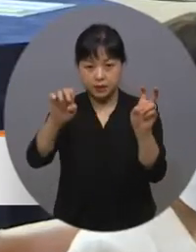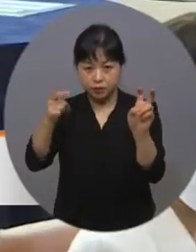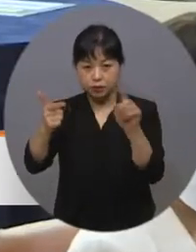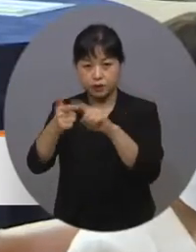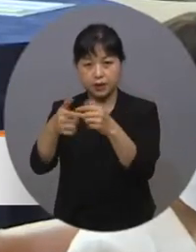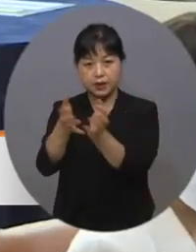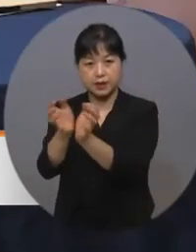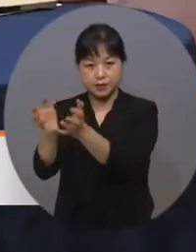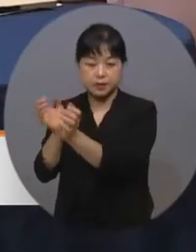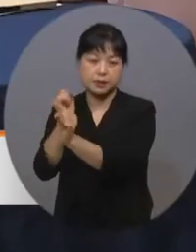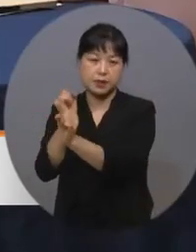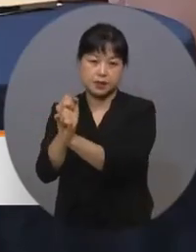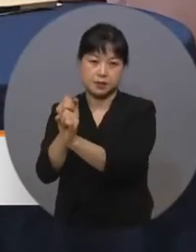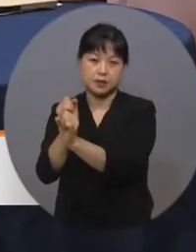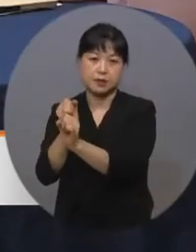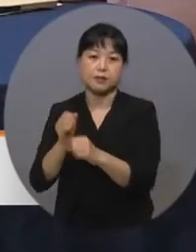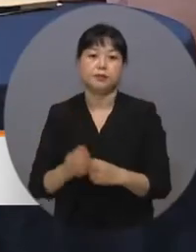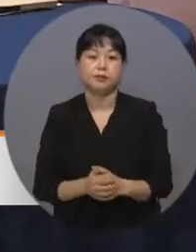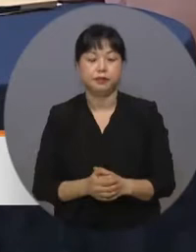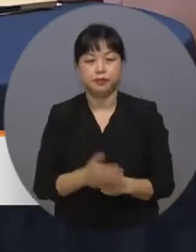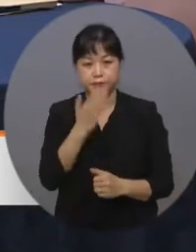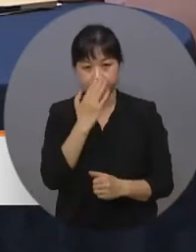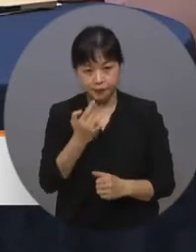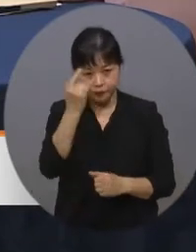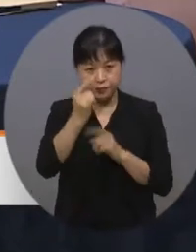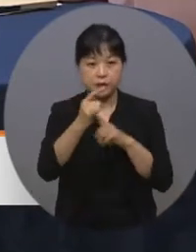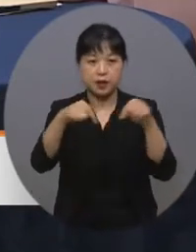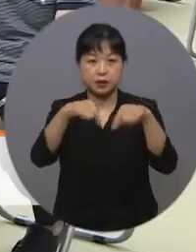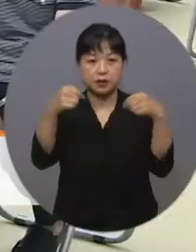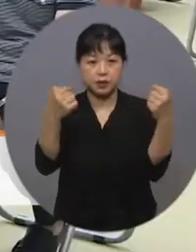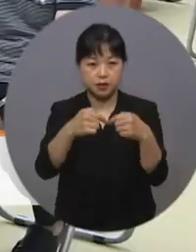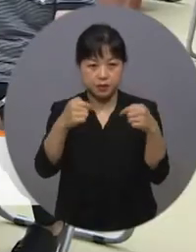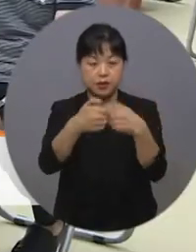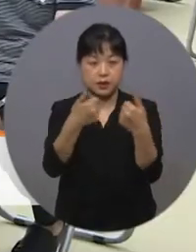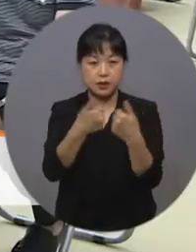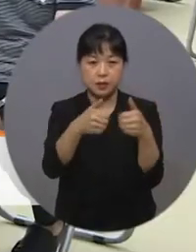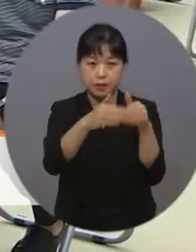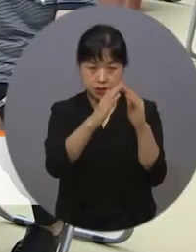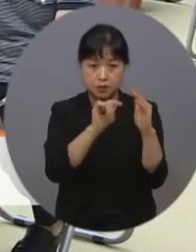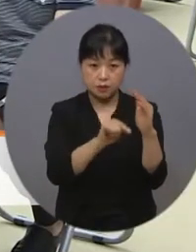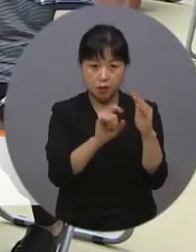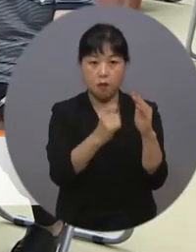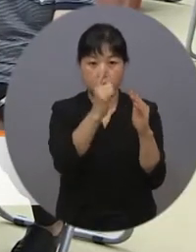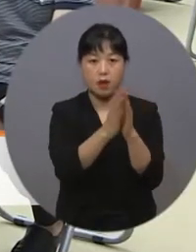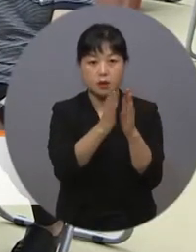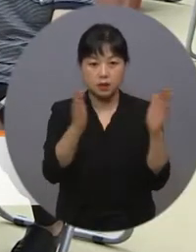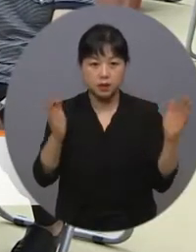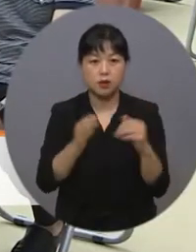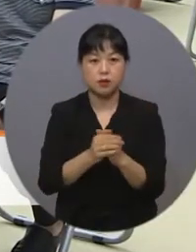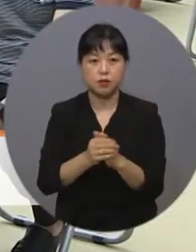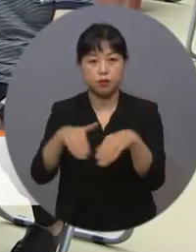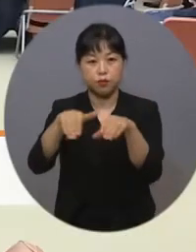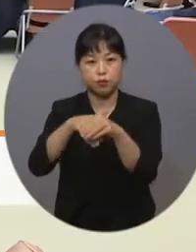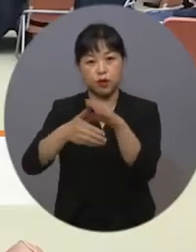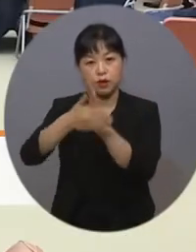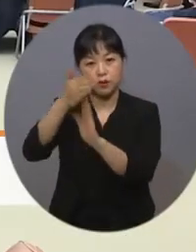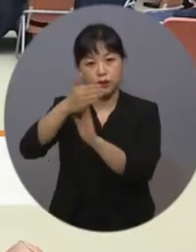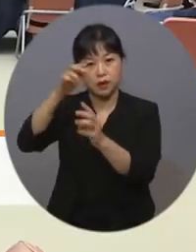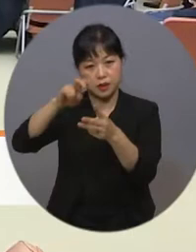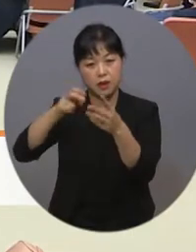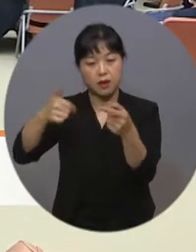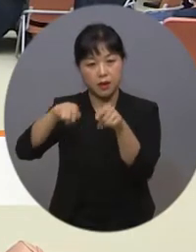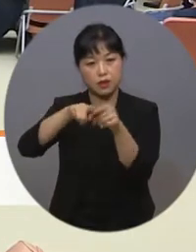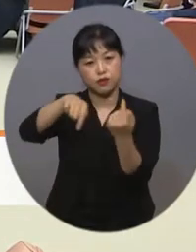구성됐습니다. 순천시는 행정협의체 발족식을 시작으로 순천 문화도시센터와 함께 본격적인 가동에